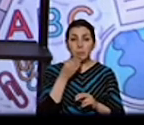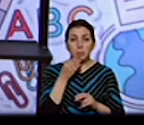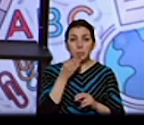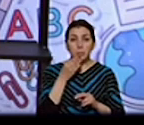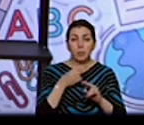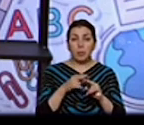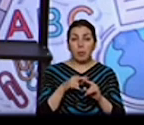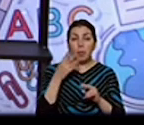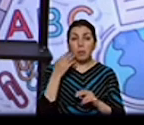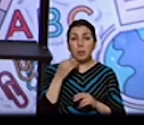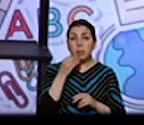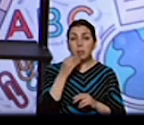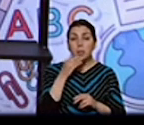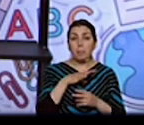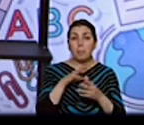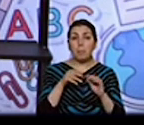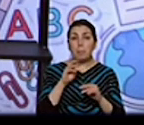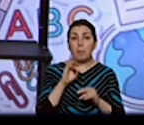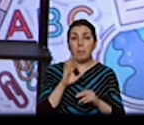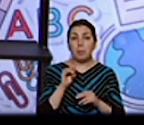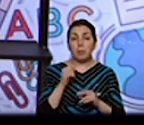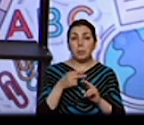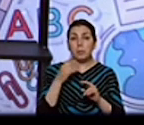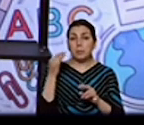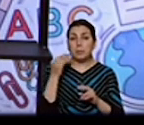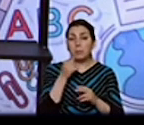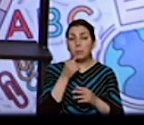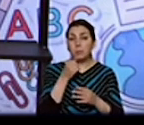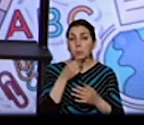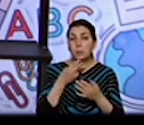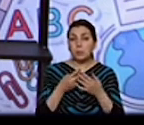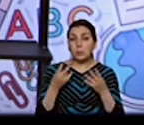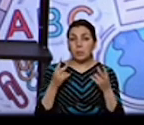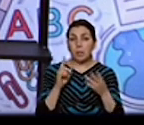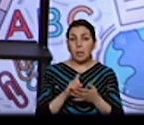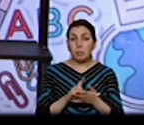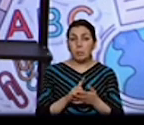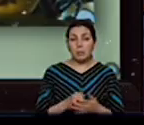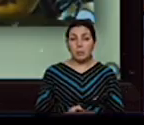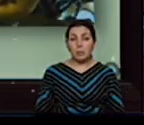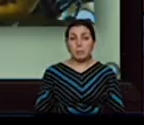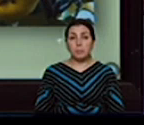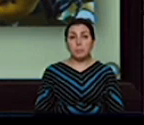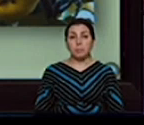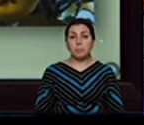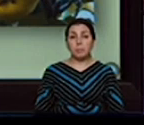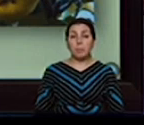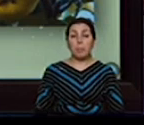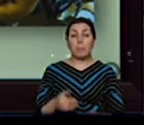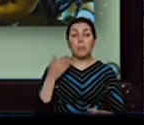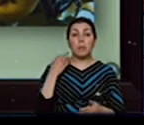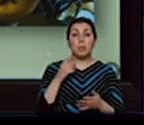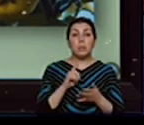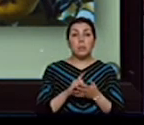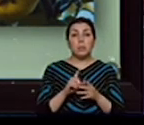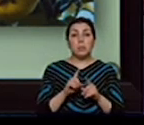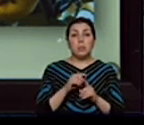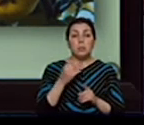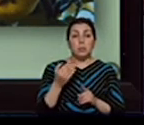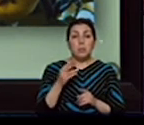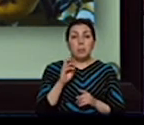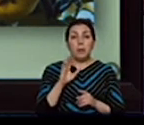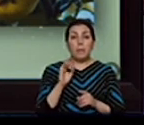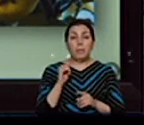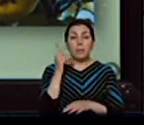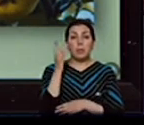qilamiz. Iste'mol qilgan har bir mevamiz haqida qiziqib ko'rishimiz kerak albatta. Demak, oldingi darsimizda sizlar bilan